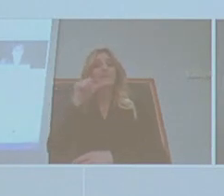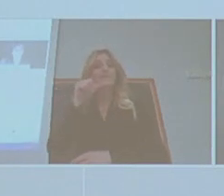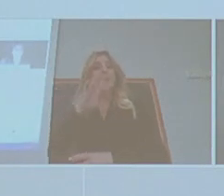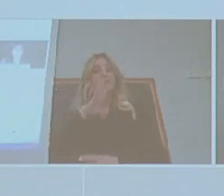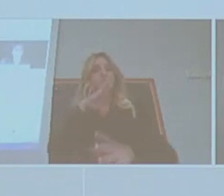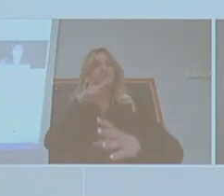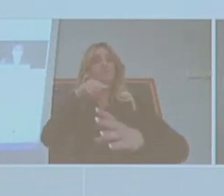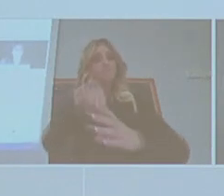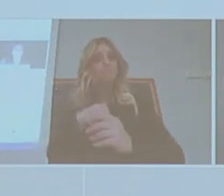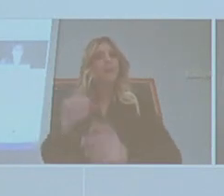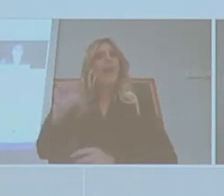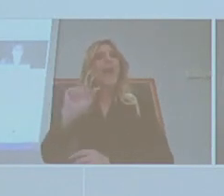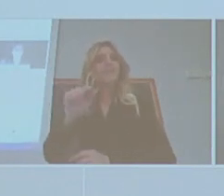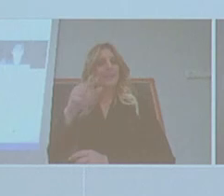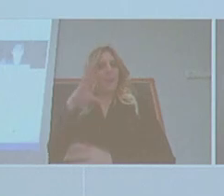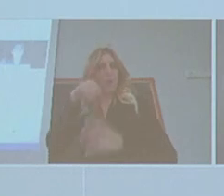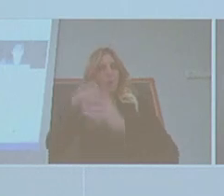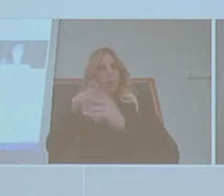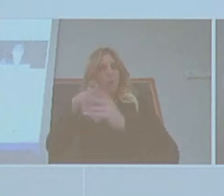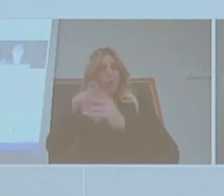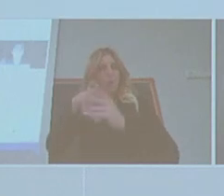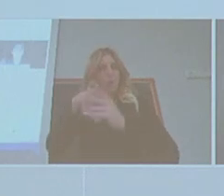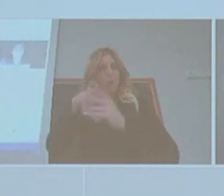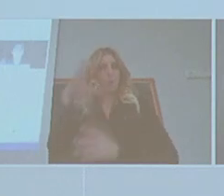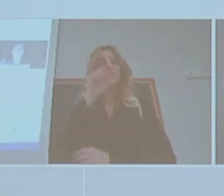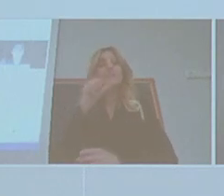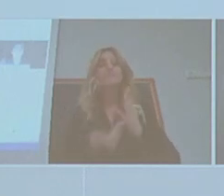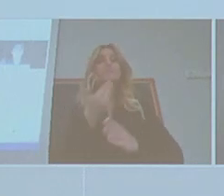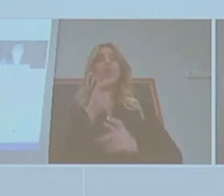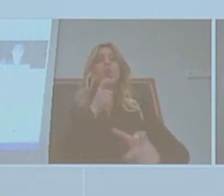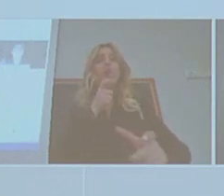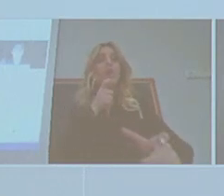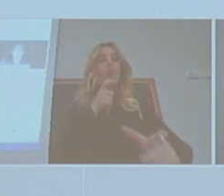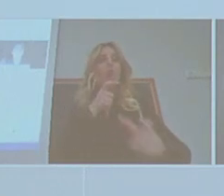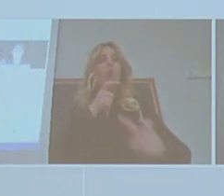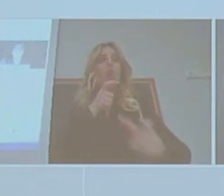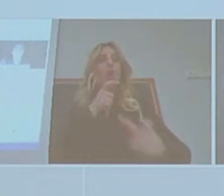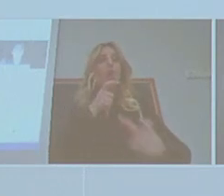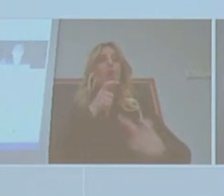inter-Ateneo, in quanto è nata in collaborazione con il Dipartimento di